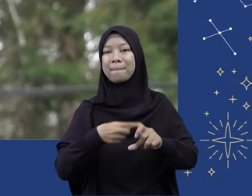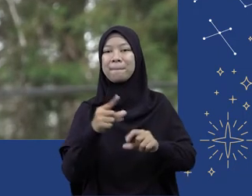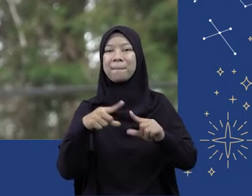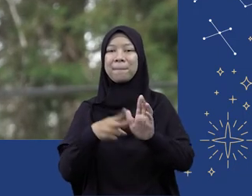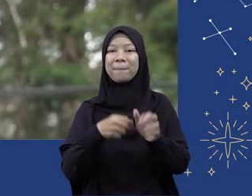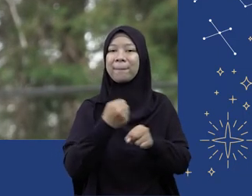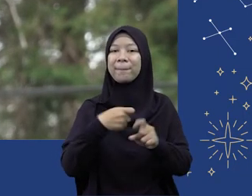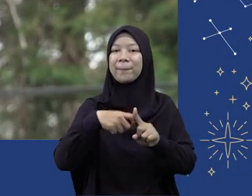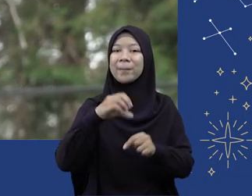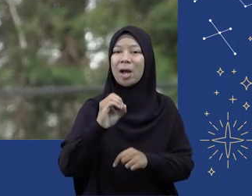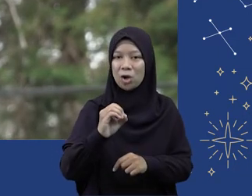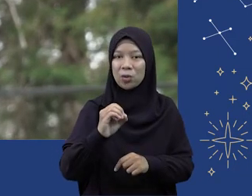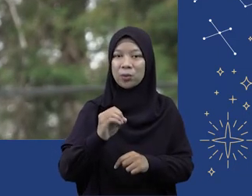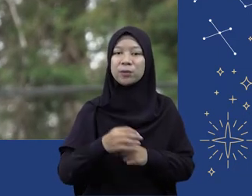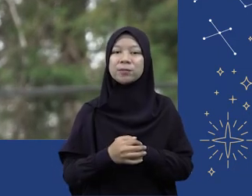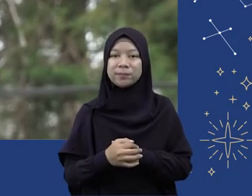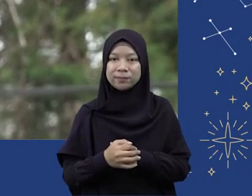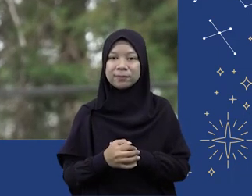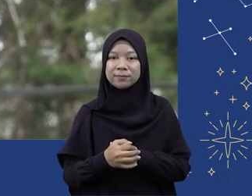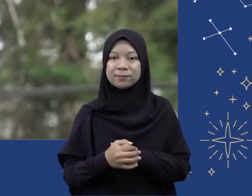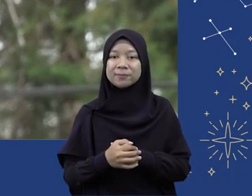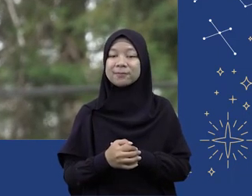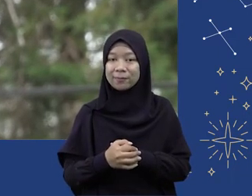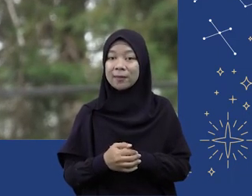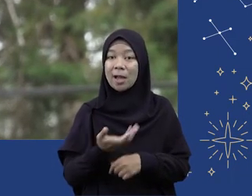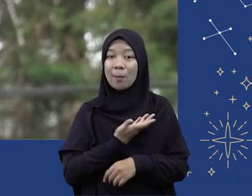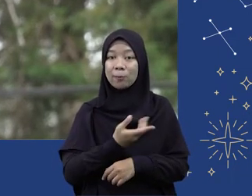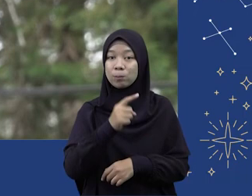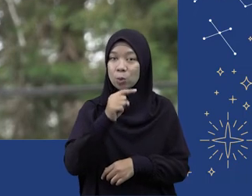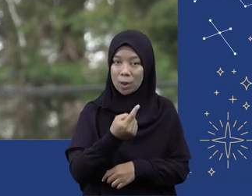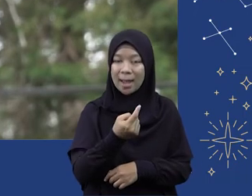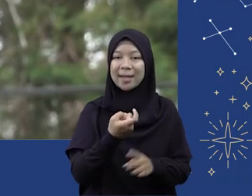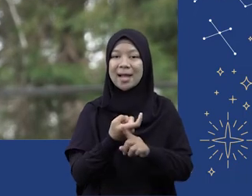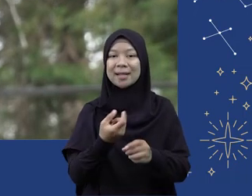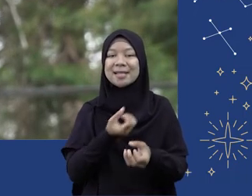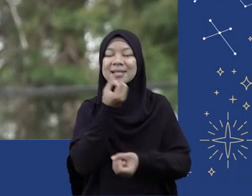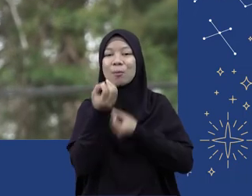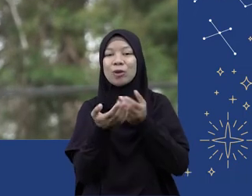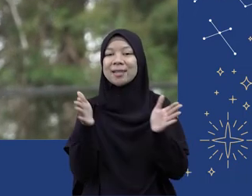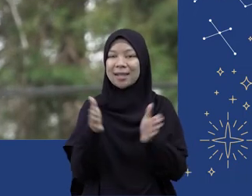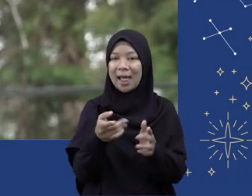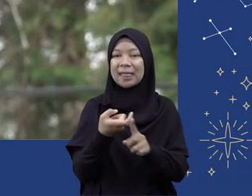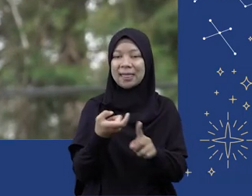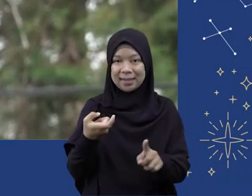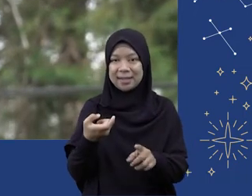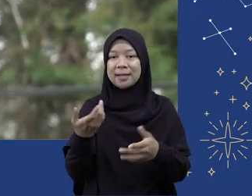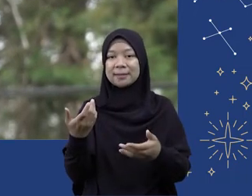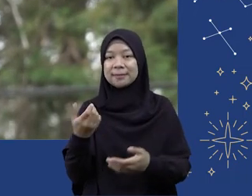sekali jadi dengan itu kami akan mulai dengan sambutan singkat dari